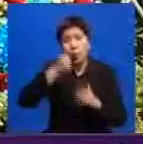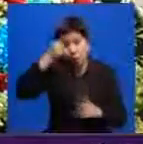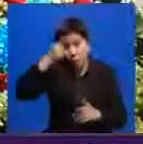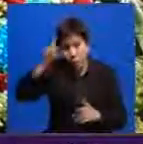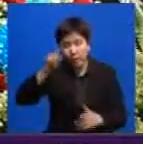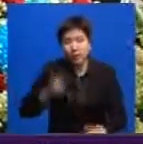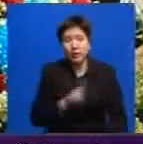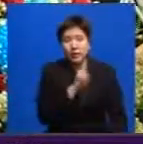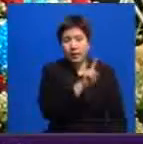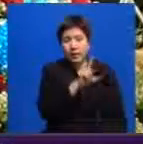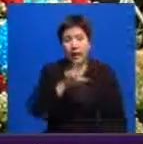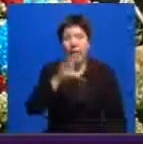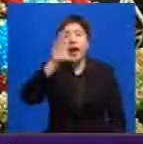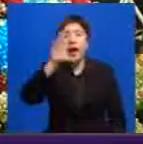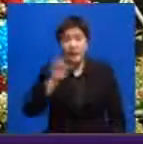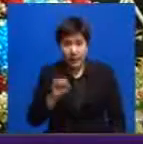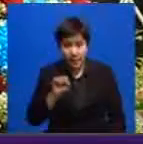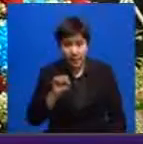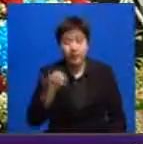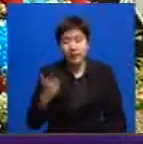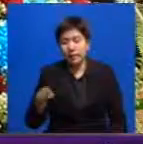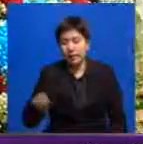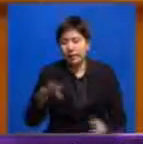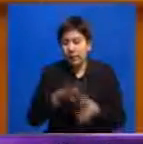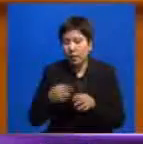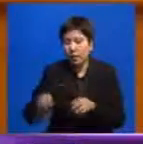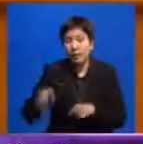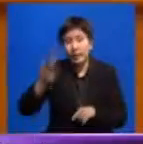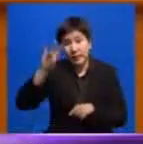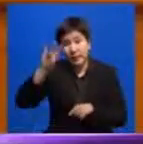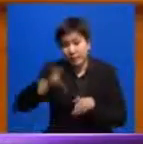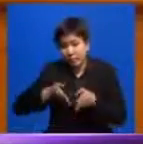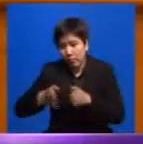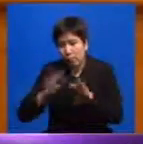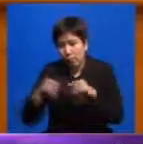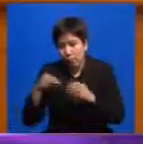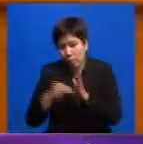ันละ 1 ล้าน 5 แสนคันส่น Motorway มีประมาณวันละ 4 แสนคัน